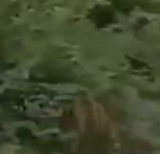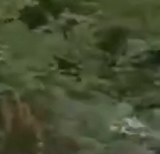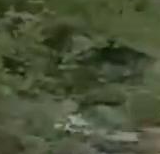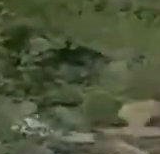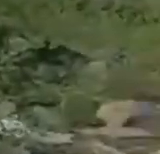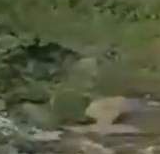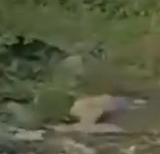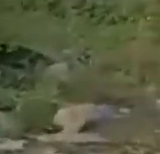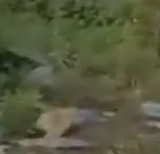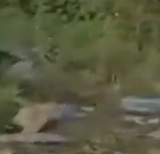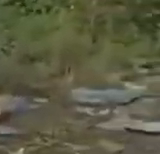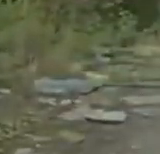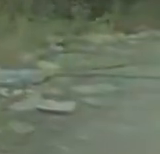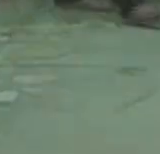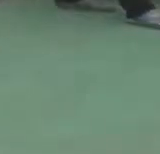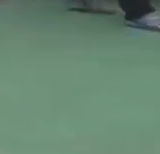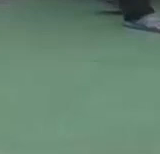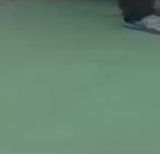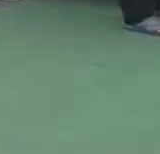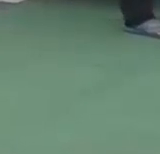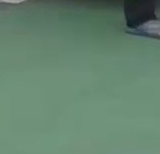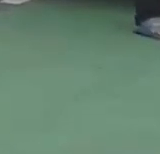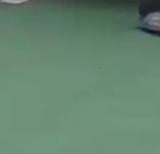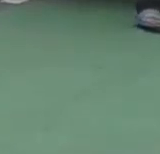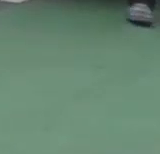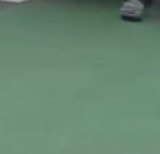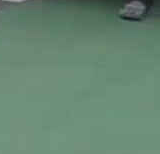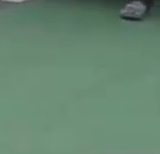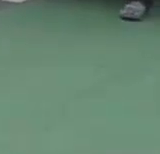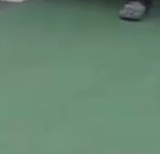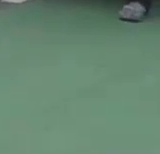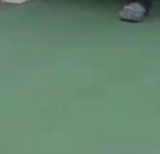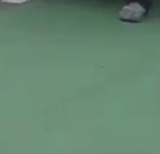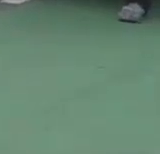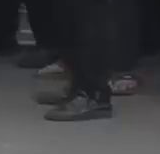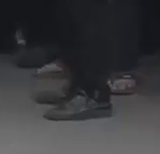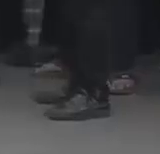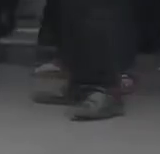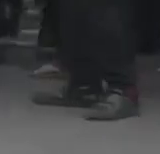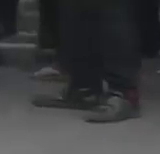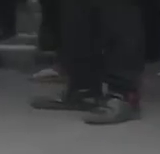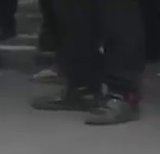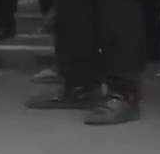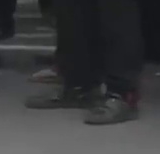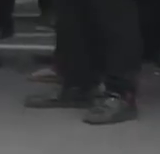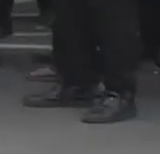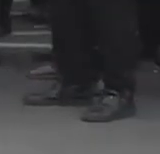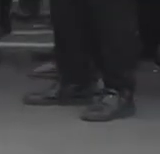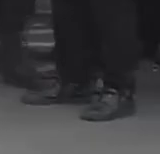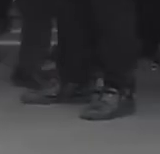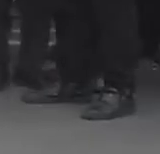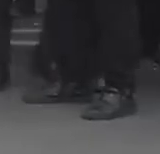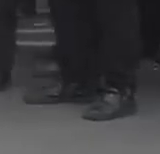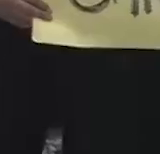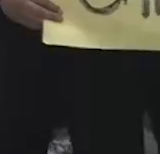Para pramudi mengaku sudah bermediasi dengan perusahaan namun tidak membuahkan hasil. Selain soal pemotongan uang makan, pengunjuk